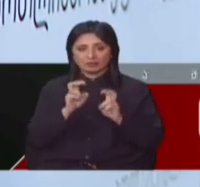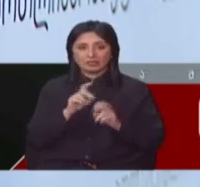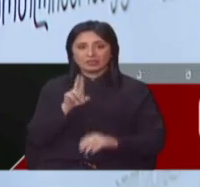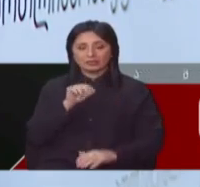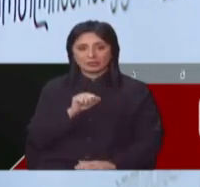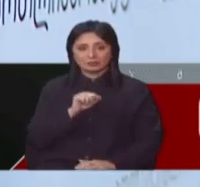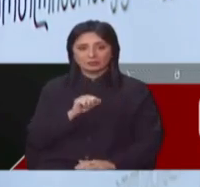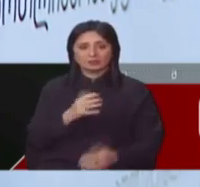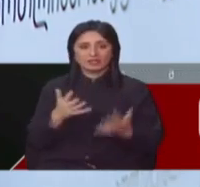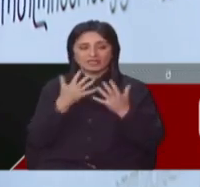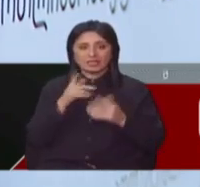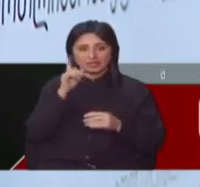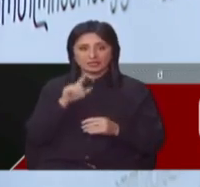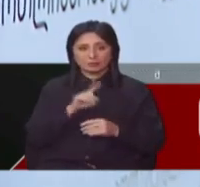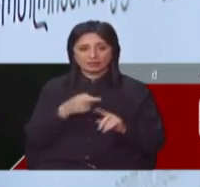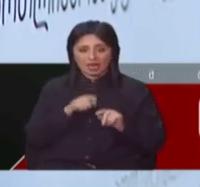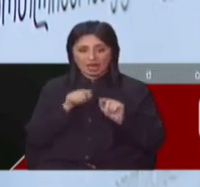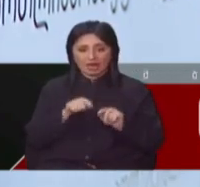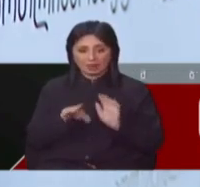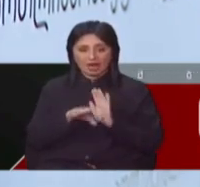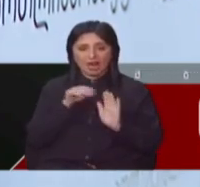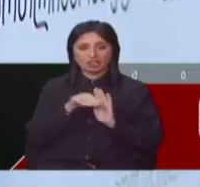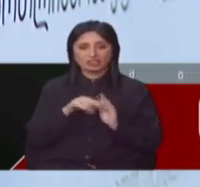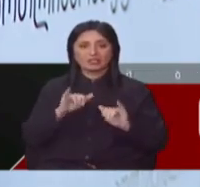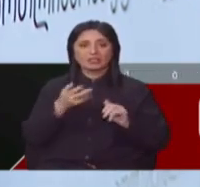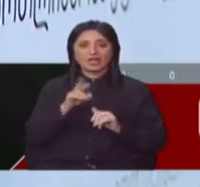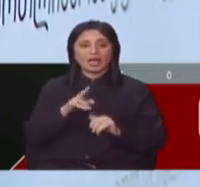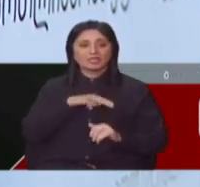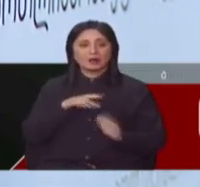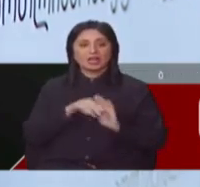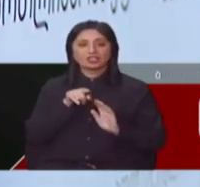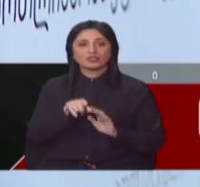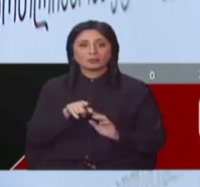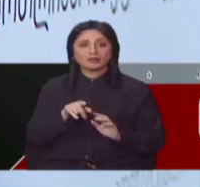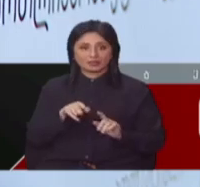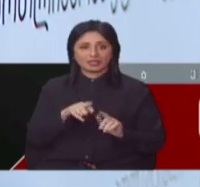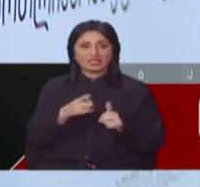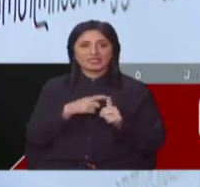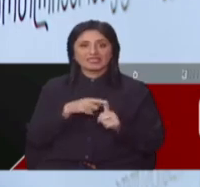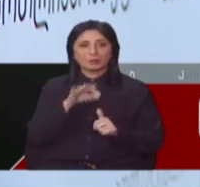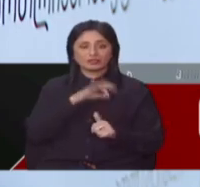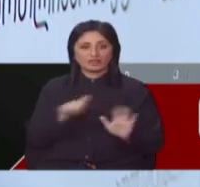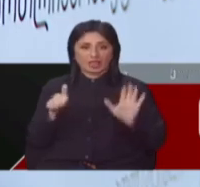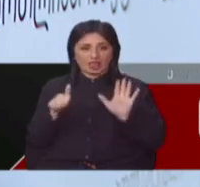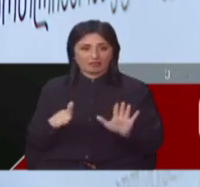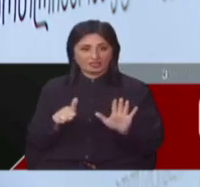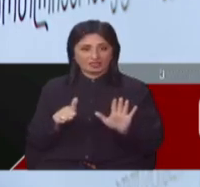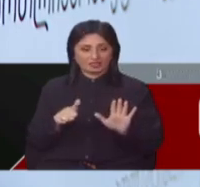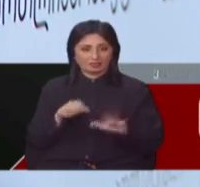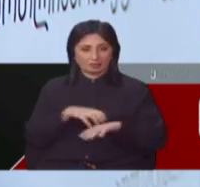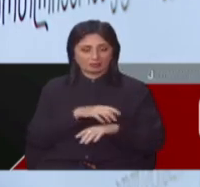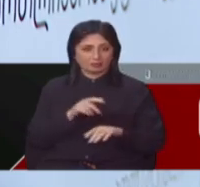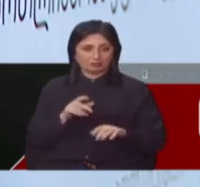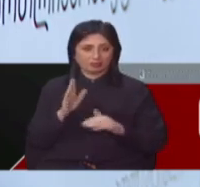და ცხადია, მოგეხსენებათ, რომ ამ არჩევნებისთვის, საპარლამენტო არჩევნებისთვის ამგვარი სტატუსით სარგებლობს 6 კვალიფიციური